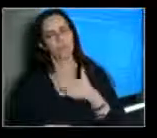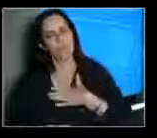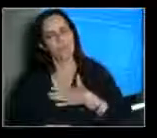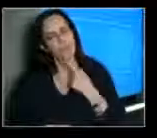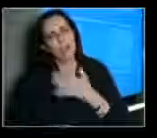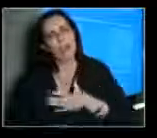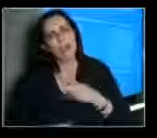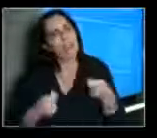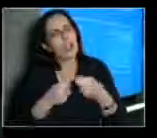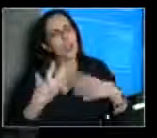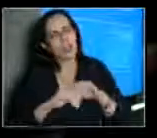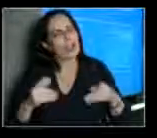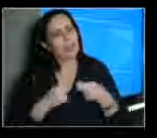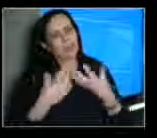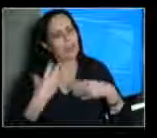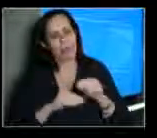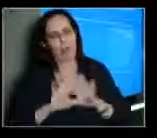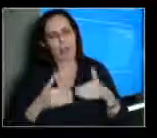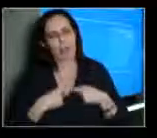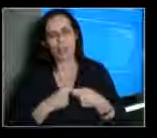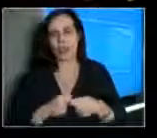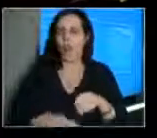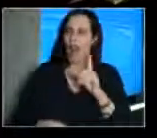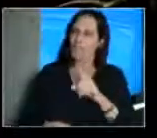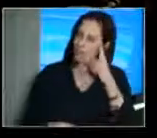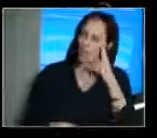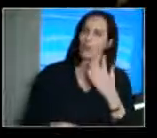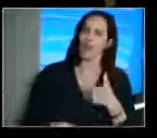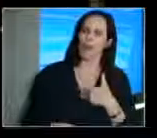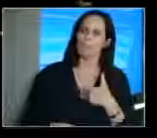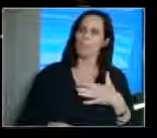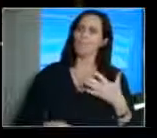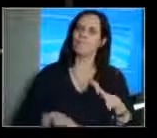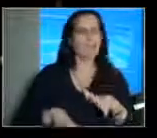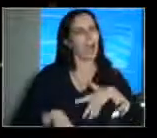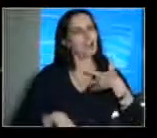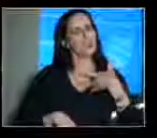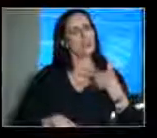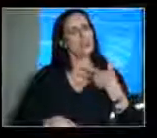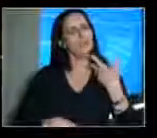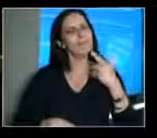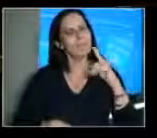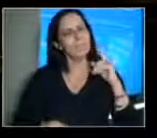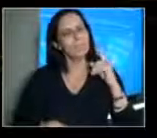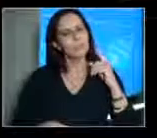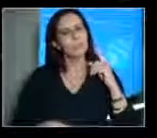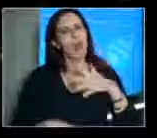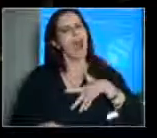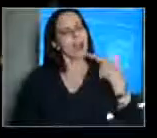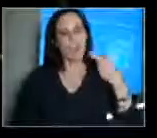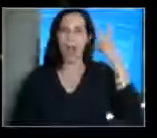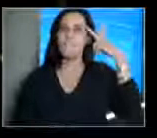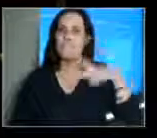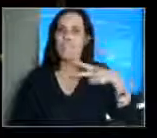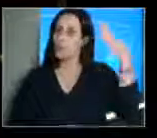לצערי, אני אמרתי, אין לי כל כך לך... משפחה. לא. אבל ברמה, אתה יודע, ברמה הלאומית, התחושה הזאת או ההבנה